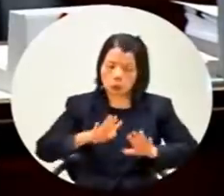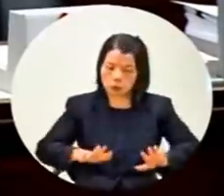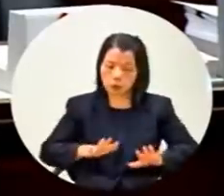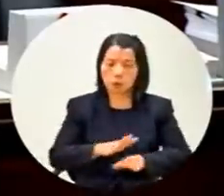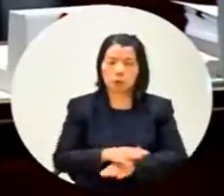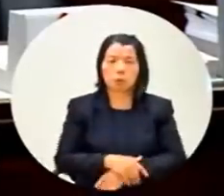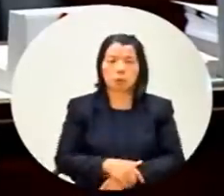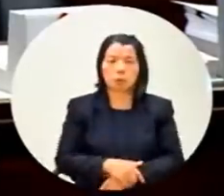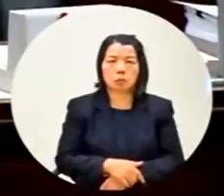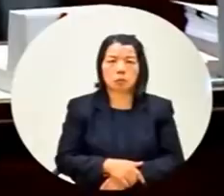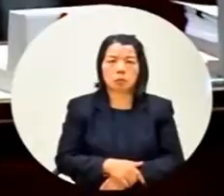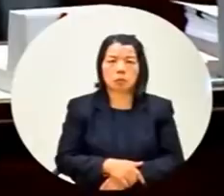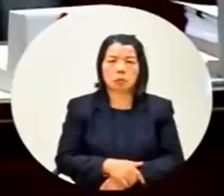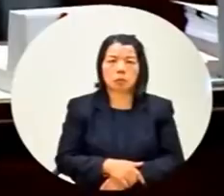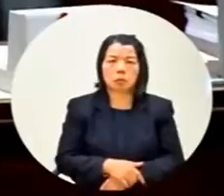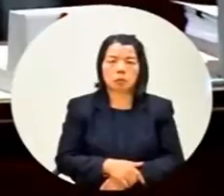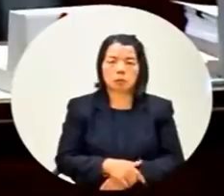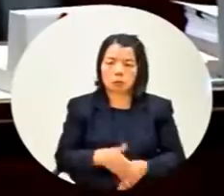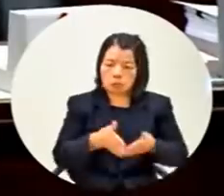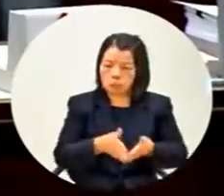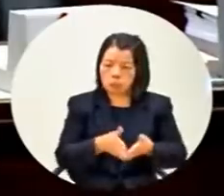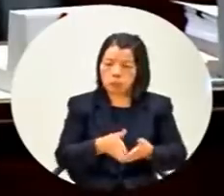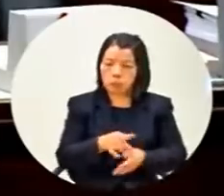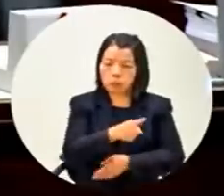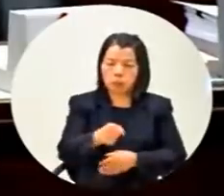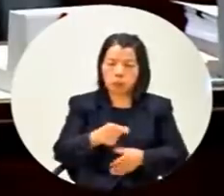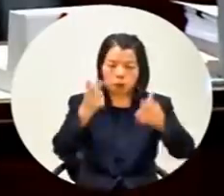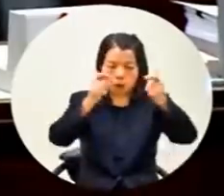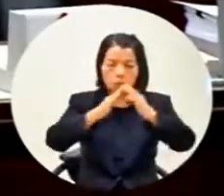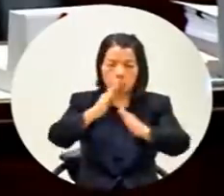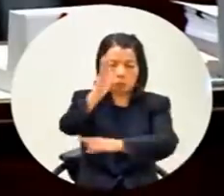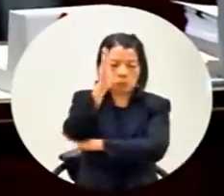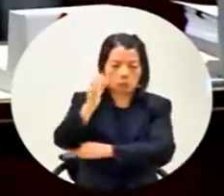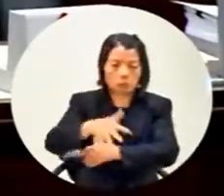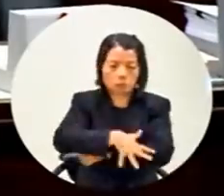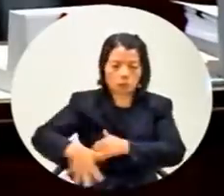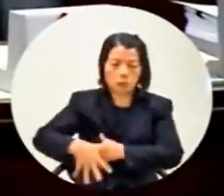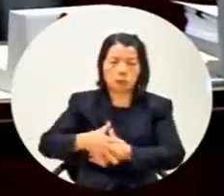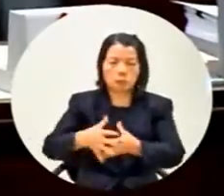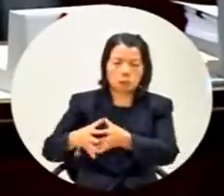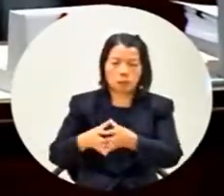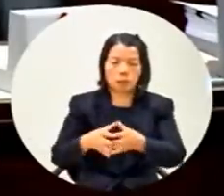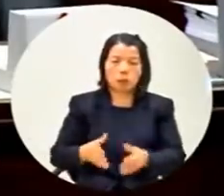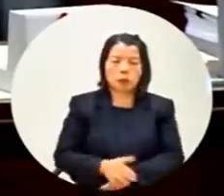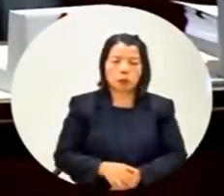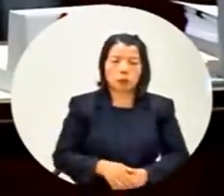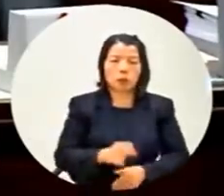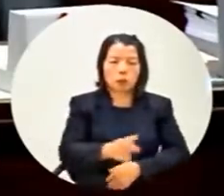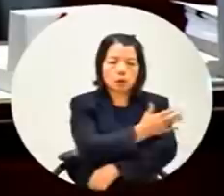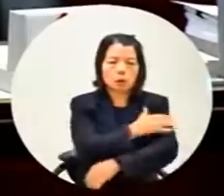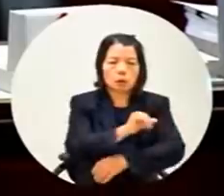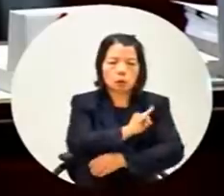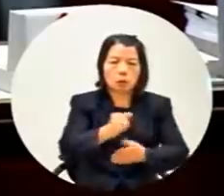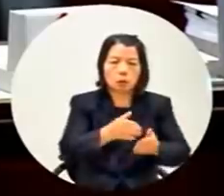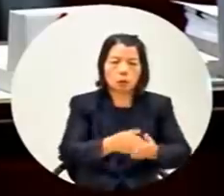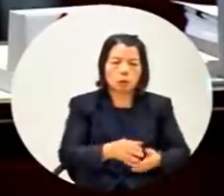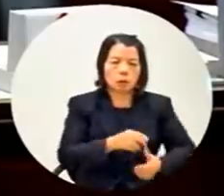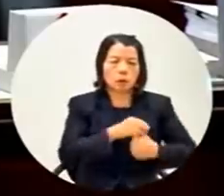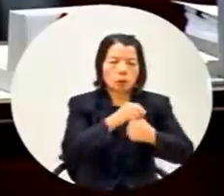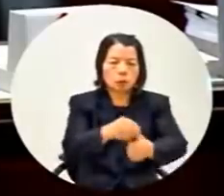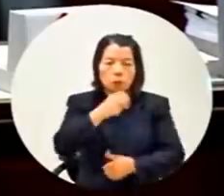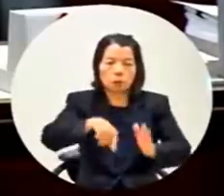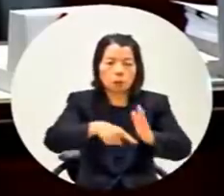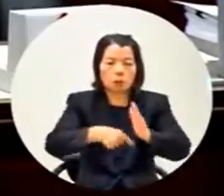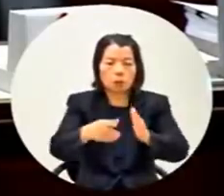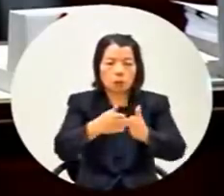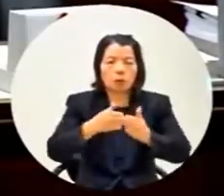边要要求你，也要求市府团队要移送陈局前市长到监察院接受调